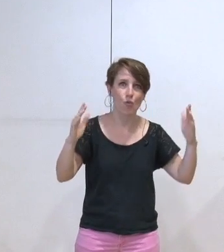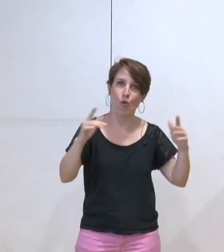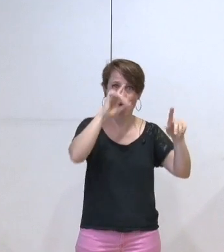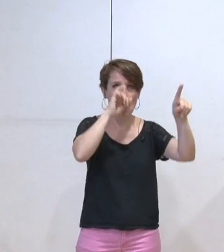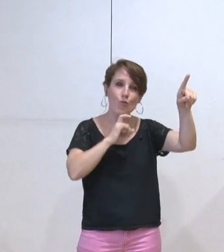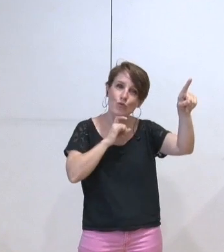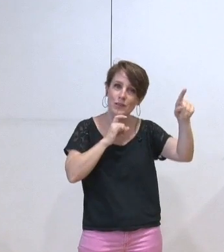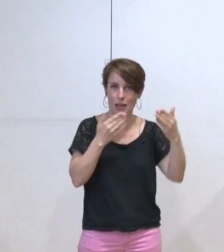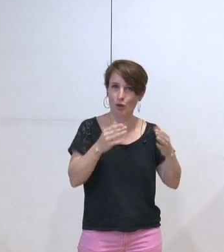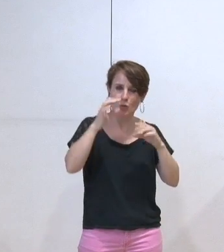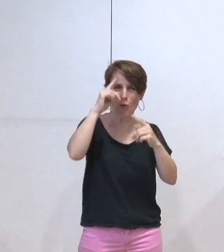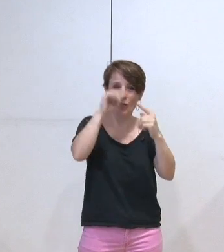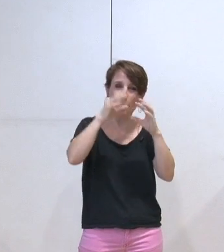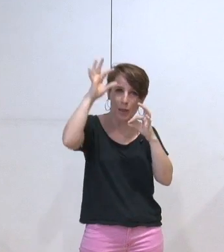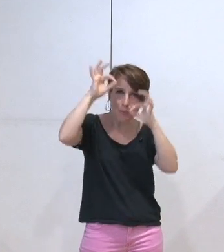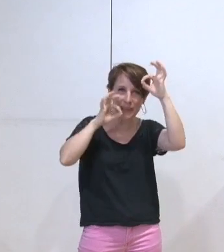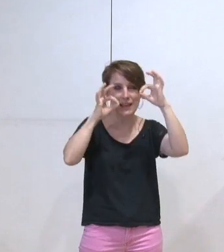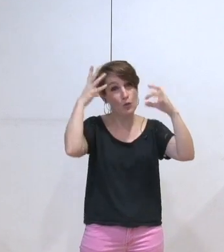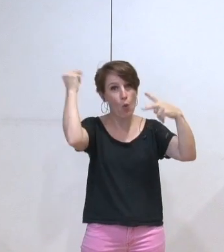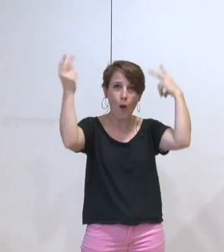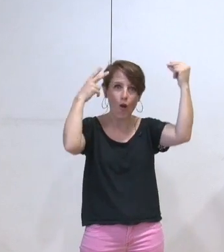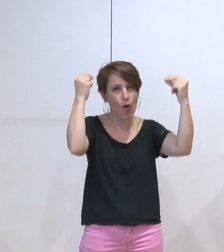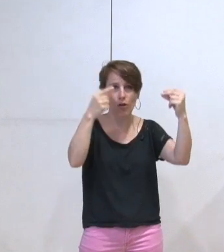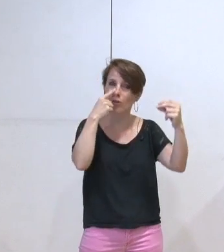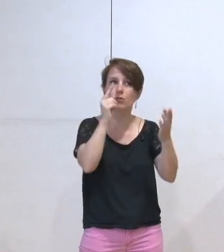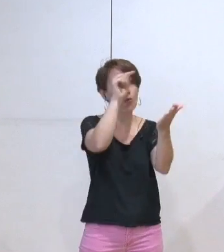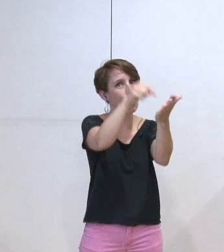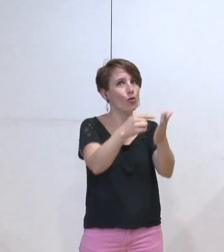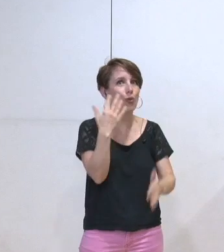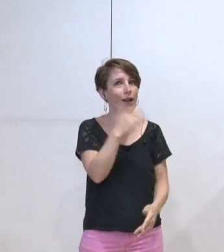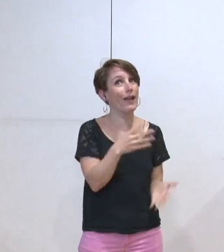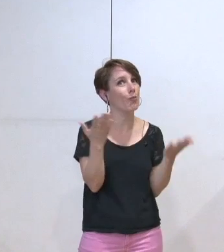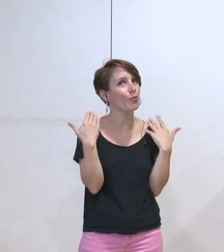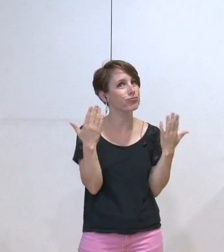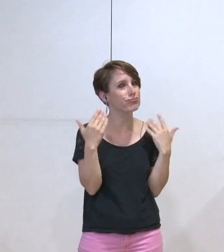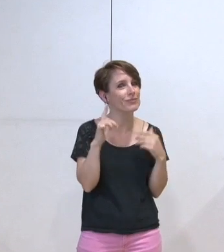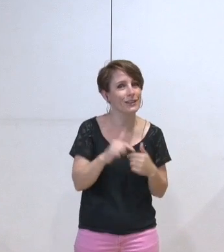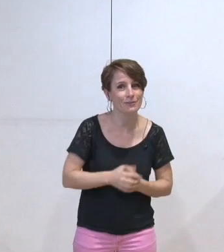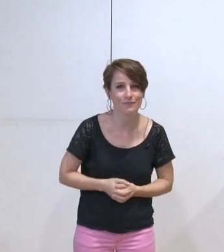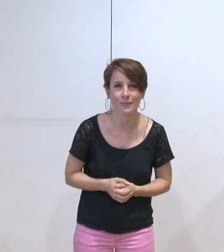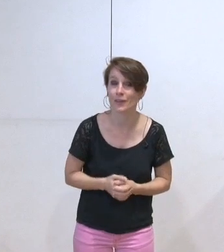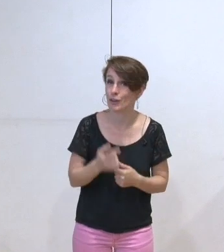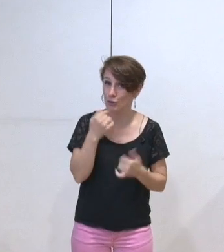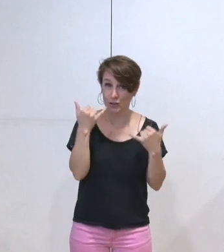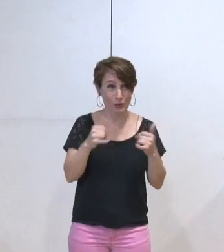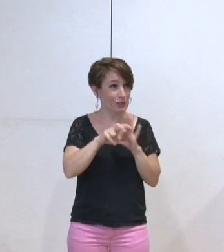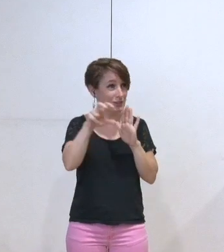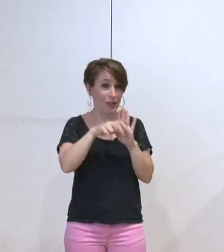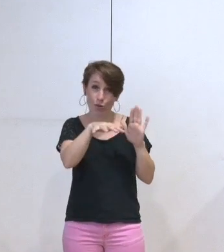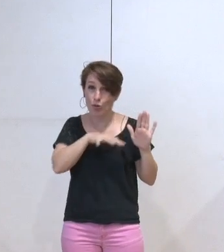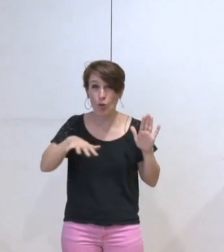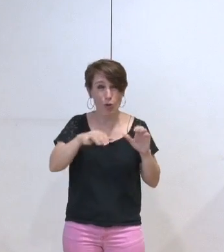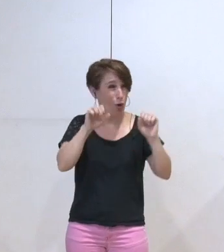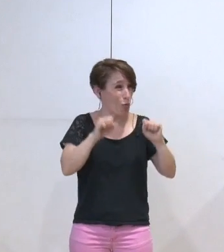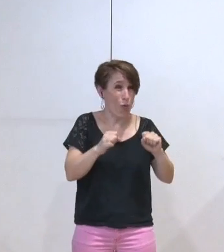Picasso à warol bon lieu pour se mettre au frais il y en a donc sur Grenoble sur son agglomération pour tous les